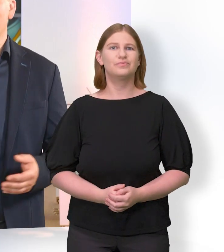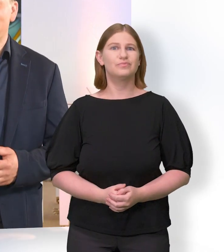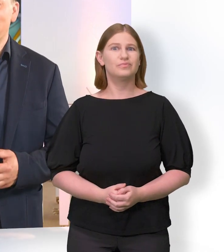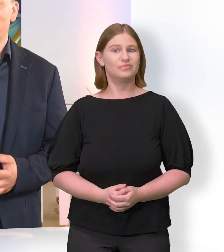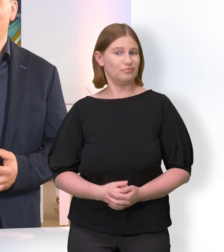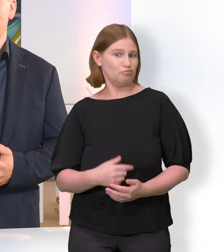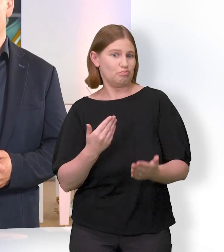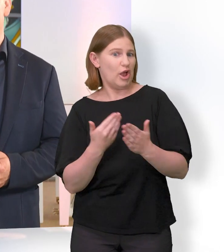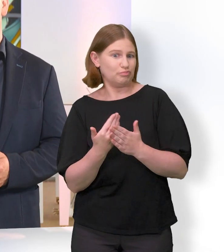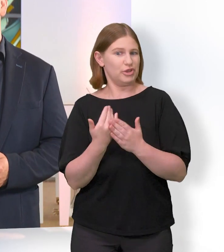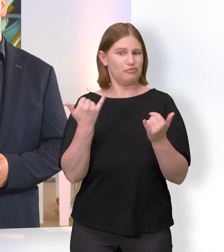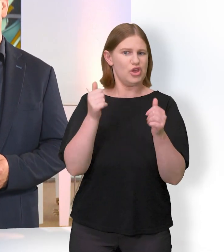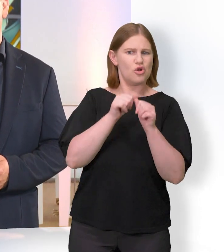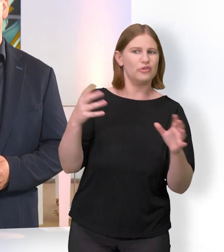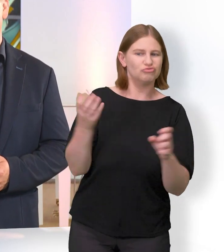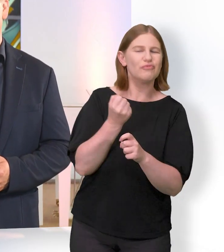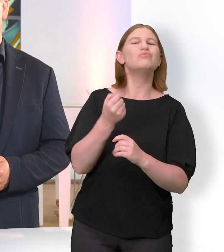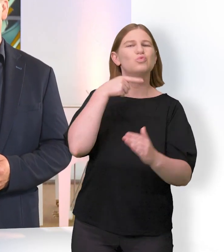Indem ich Gottesdienst feiere zum Beispiel.